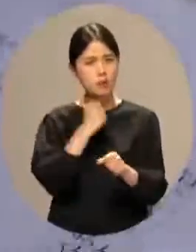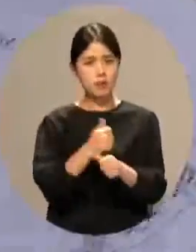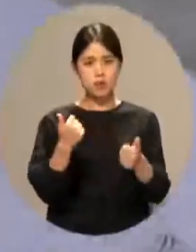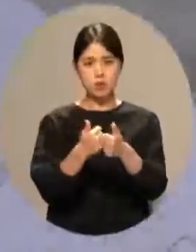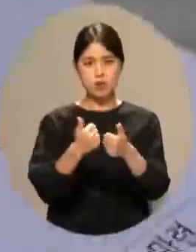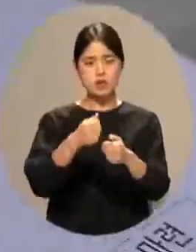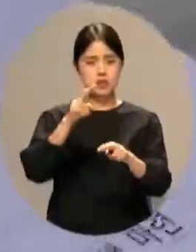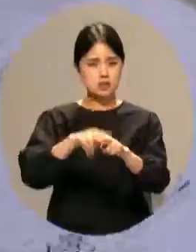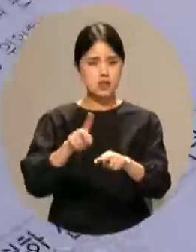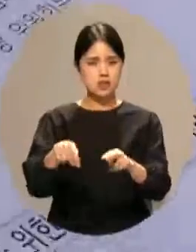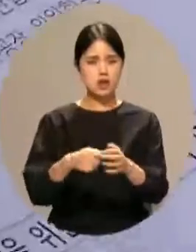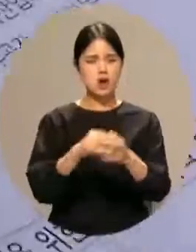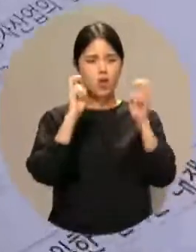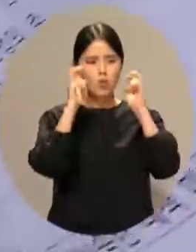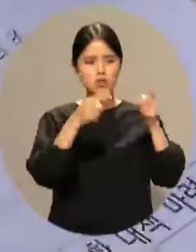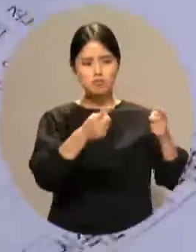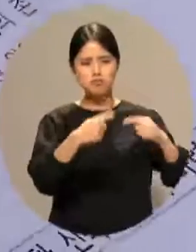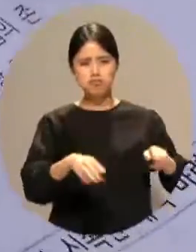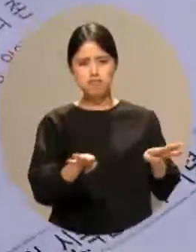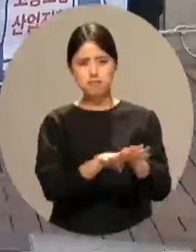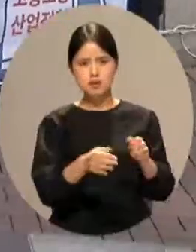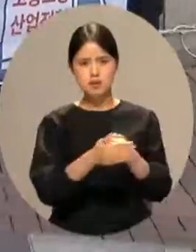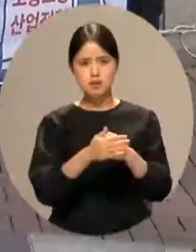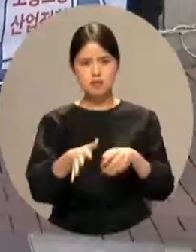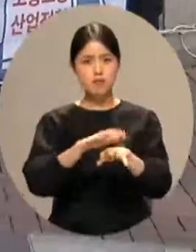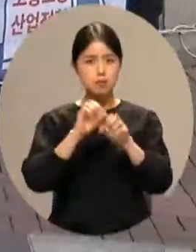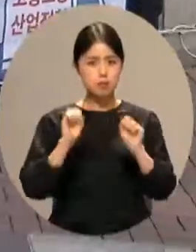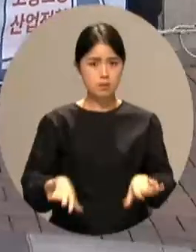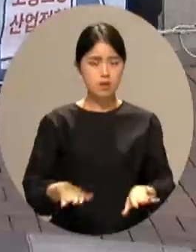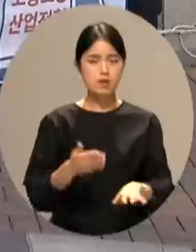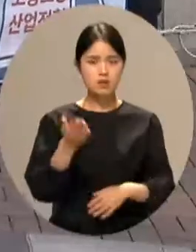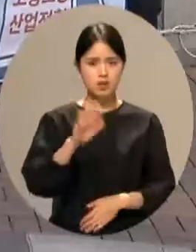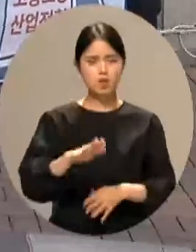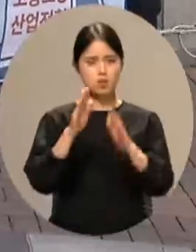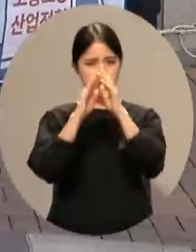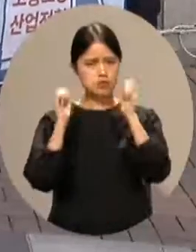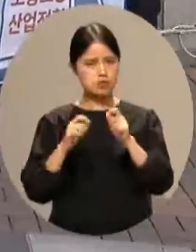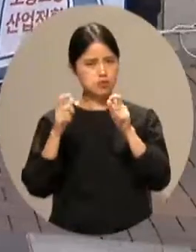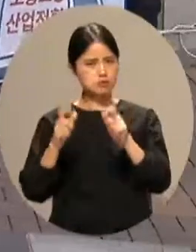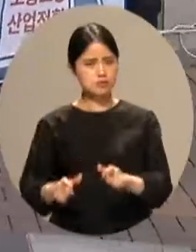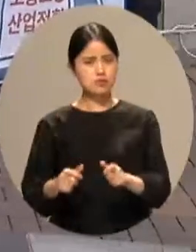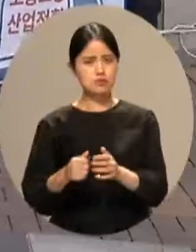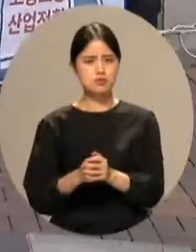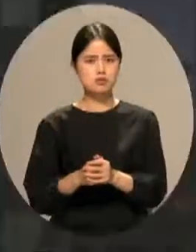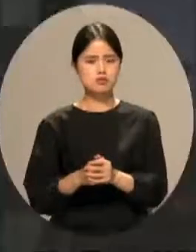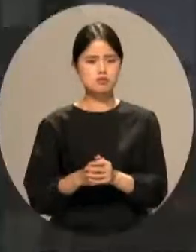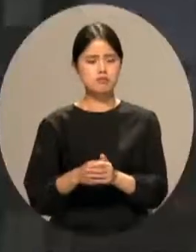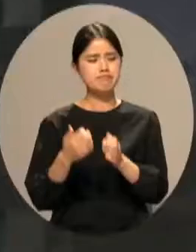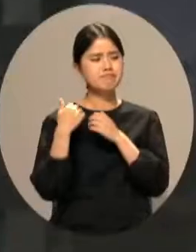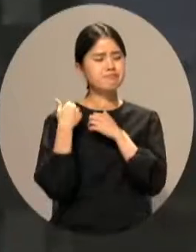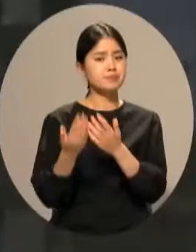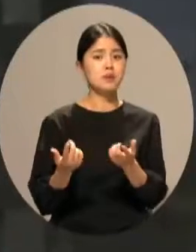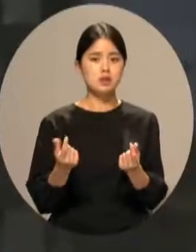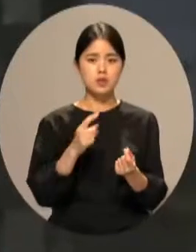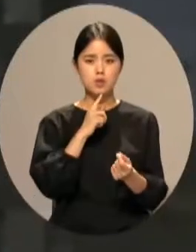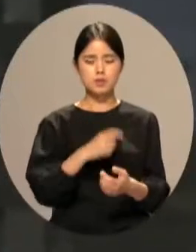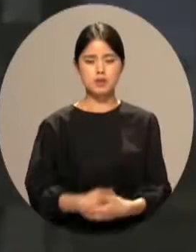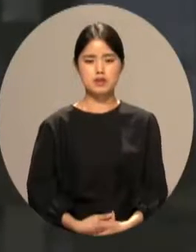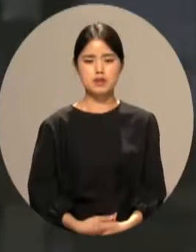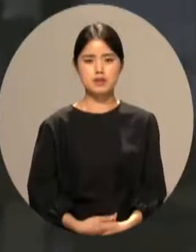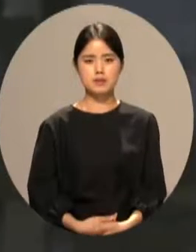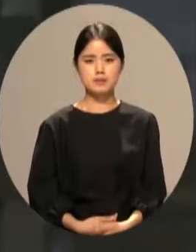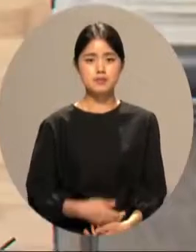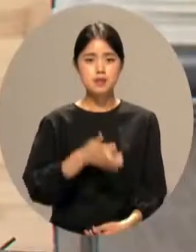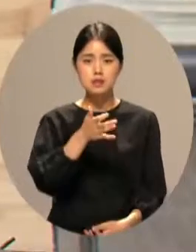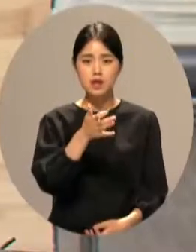협의체가 사측의 불참으로 유명무실화됐는데도 전라북도가 사실상 손을 놓고 있다는 겁니다.